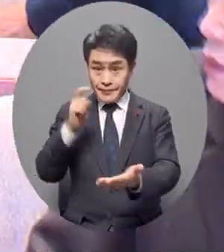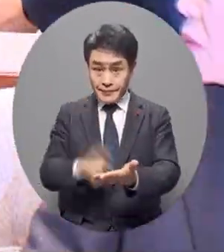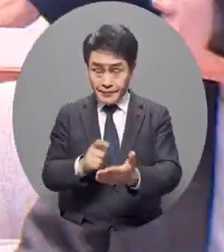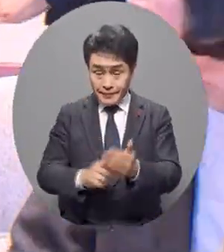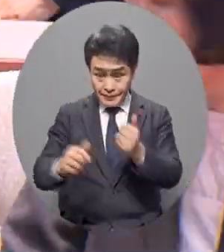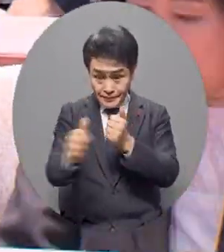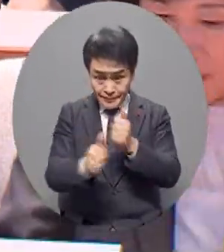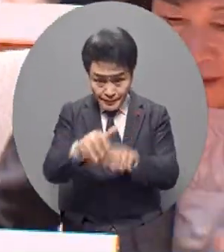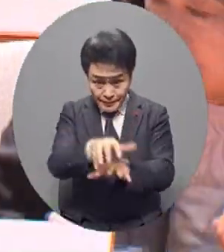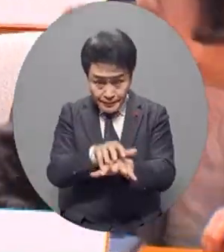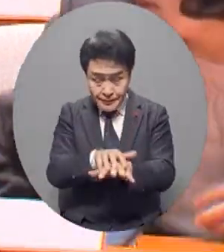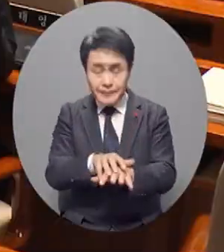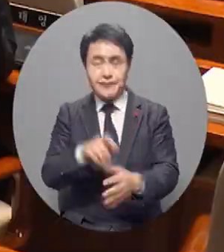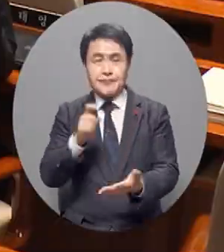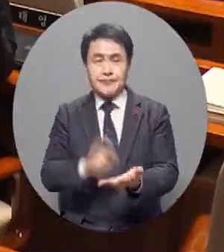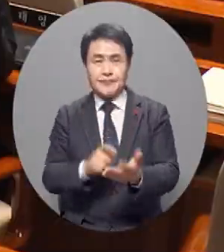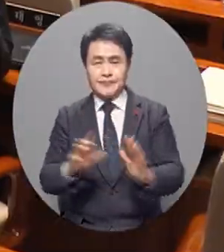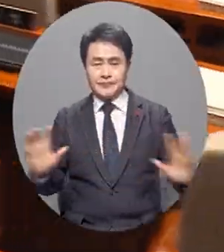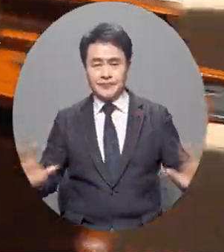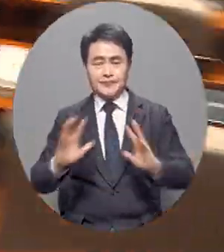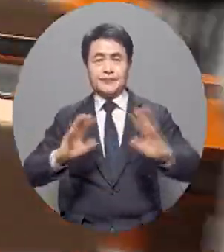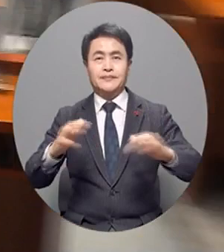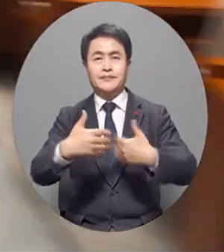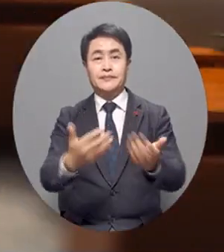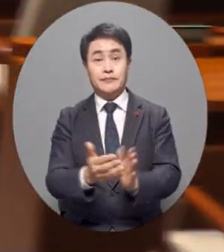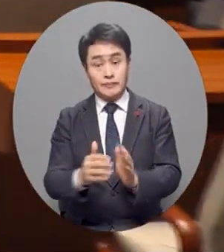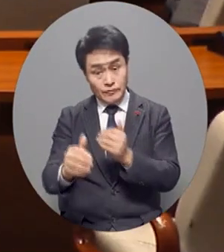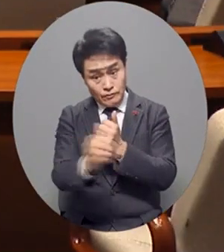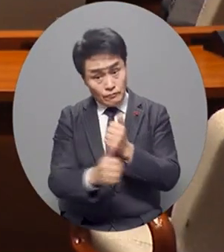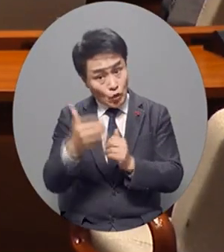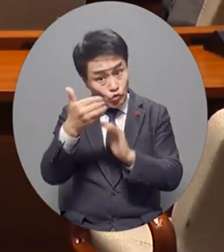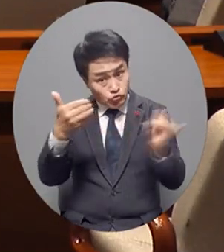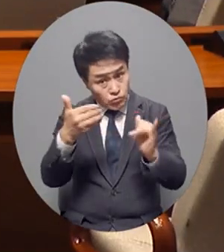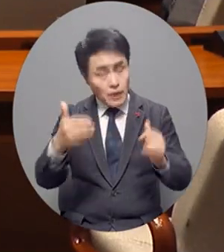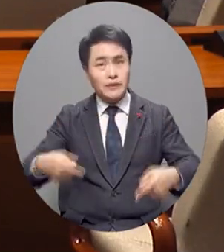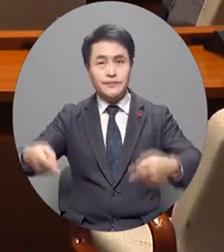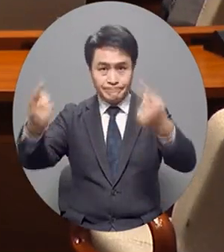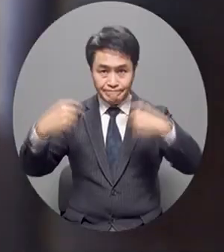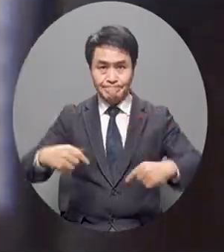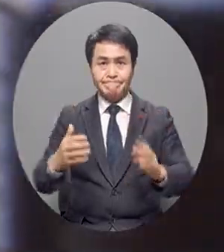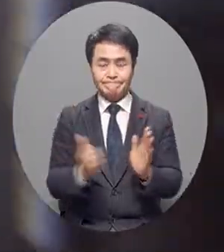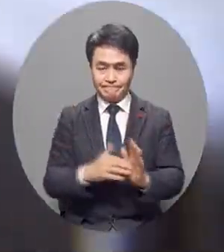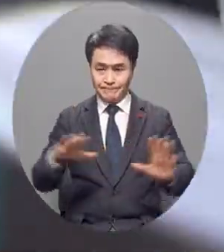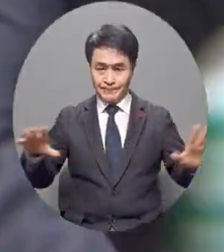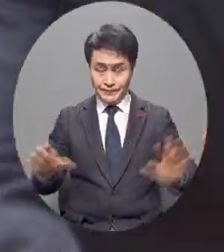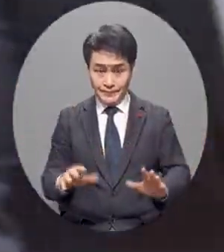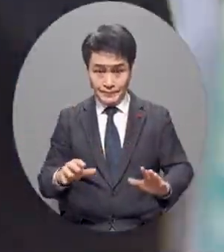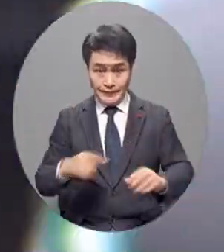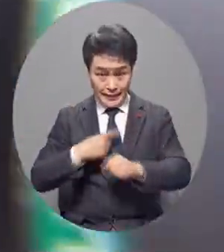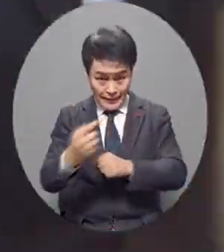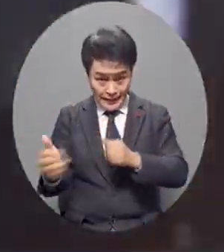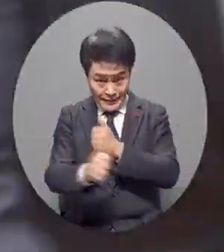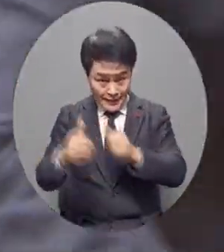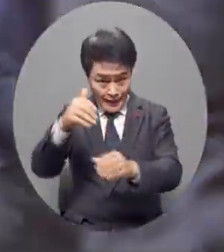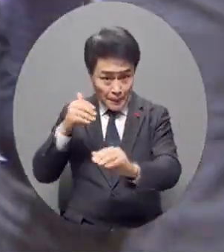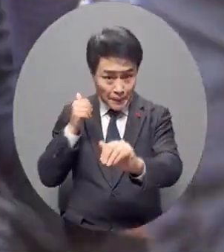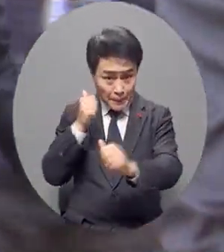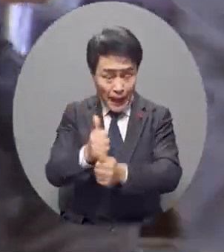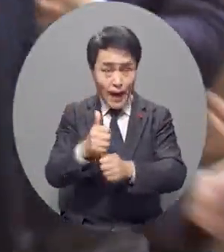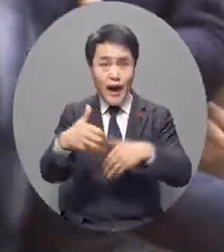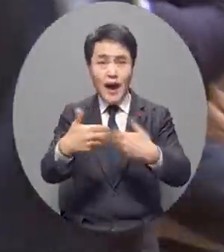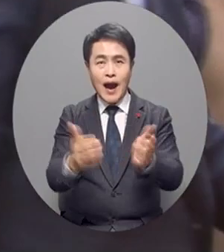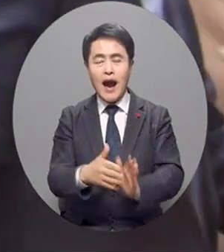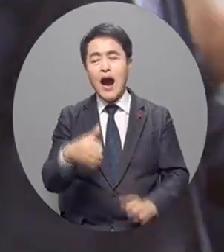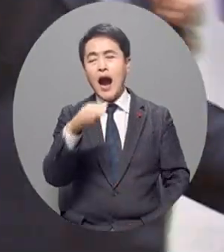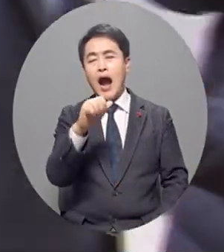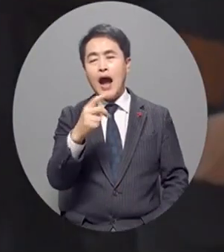비상대책위원회 구성을 위한 긴급총회에 90명 가까운 의원들이 모였습니다. 총선 승리를 위해 국민적 지지를 받는